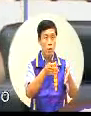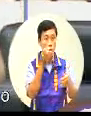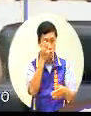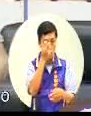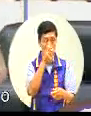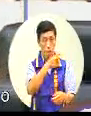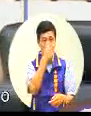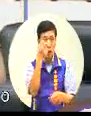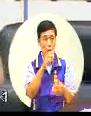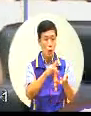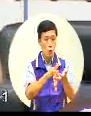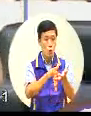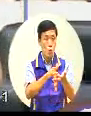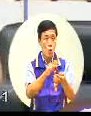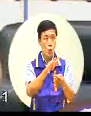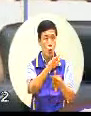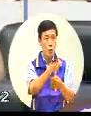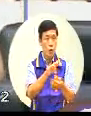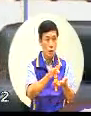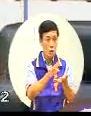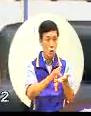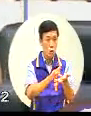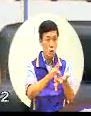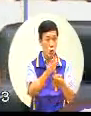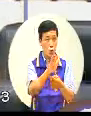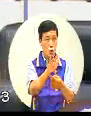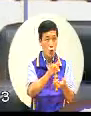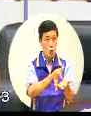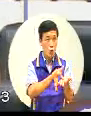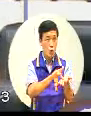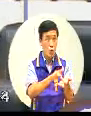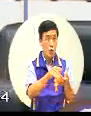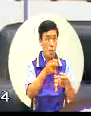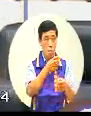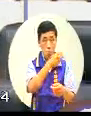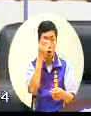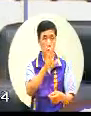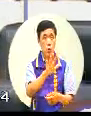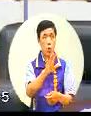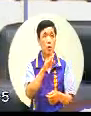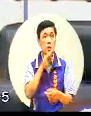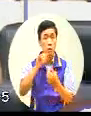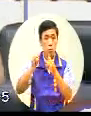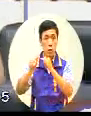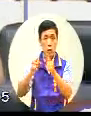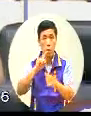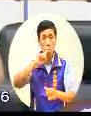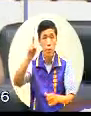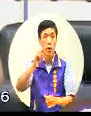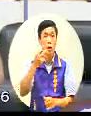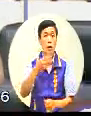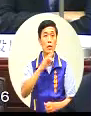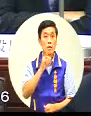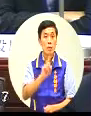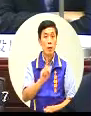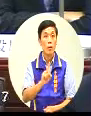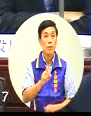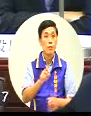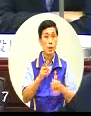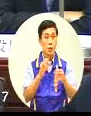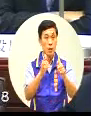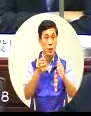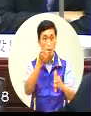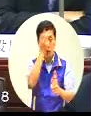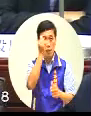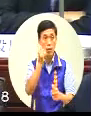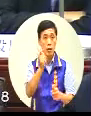标，那你们是怎么查到的？是人家检举的还是怎样？可不可以请你答复？ 这个郑议员真厉害，因为我昨